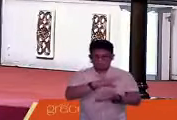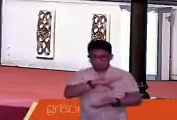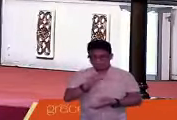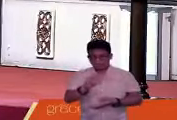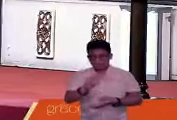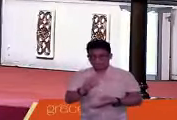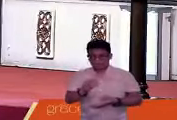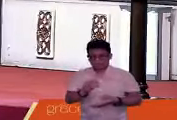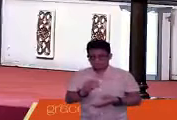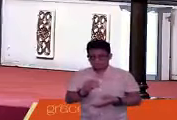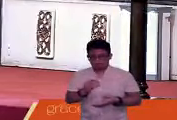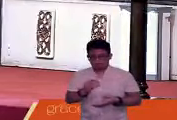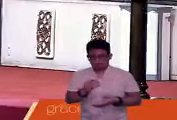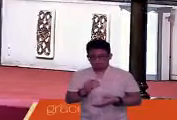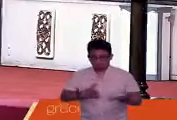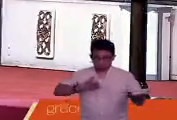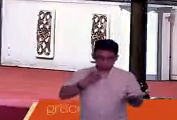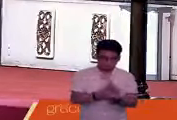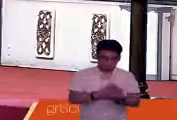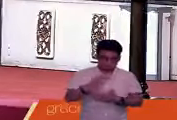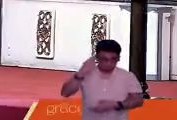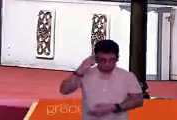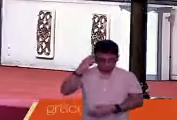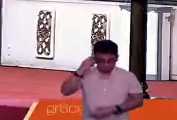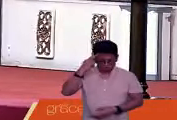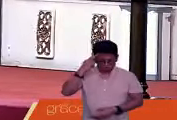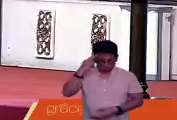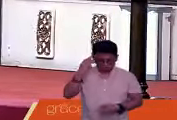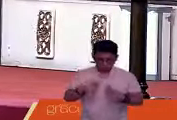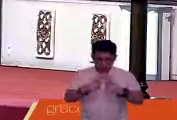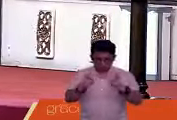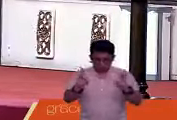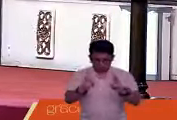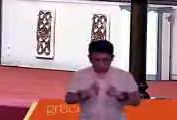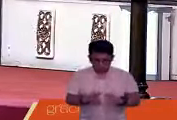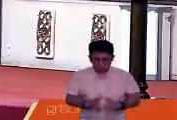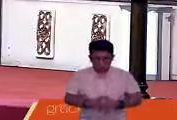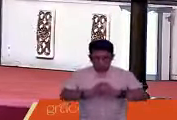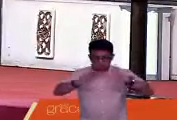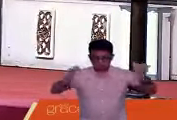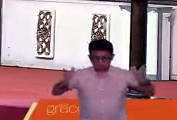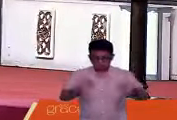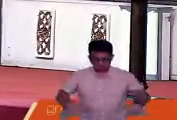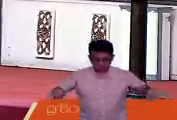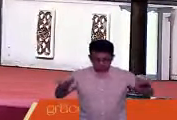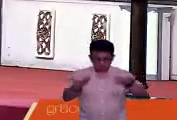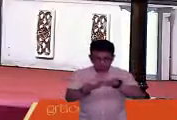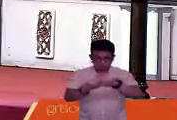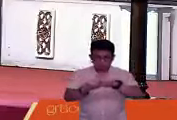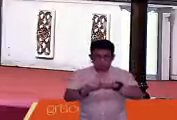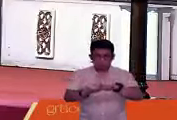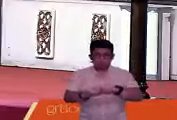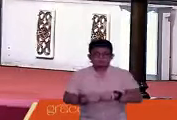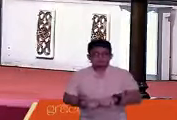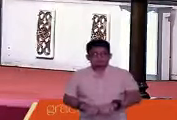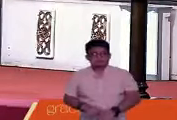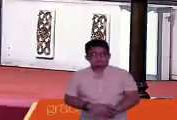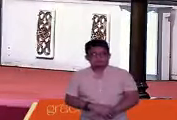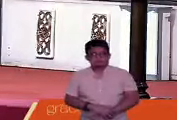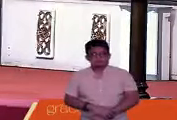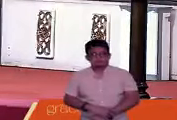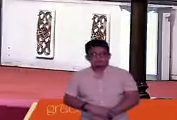then I came to realize that the most important thing in this world is our